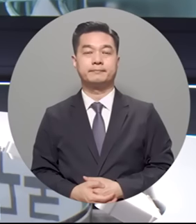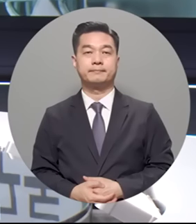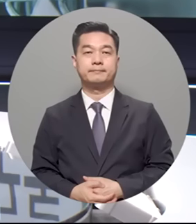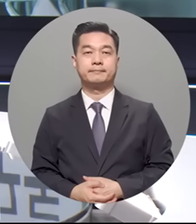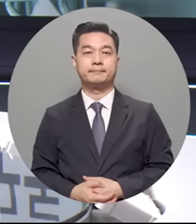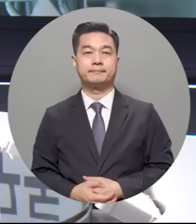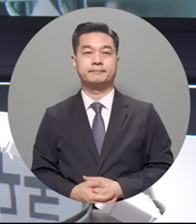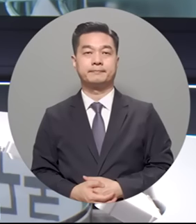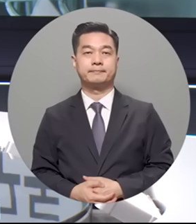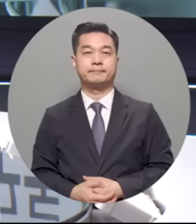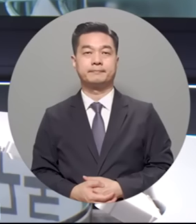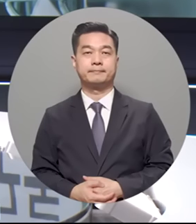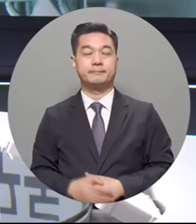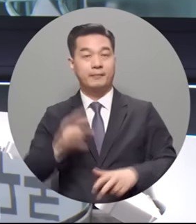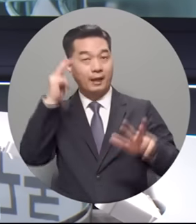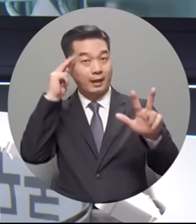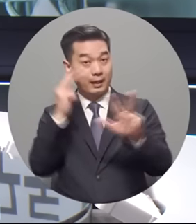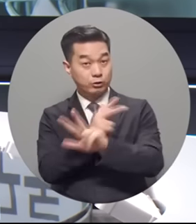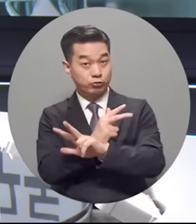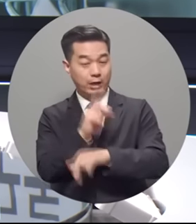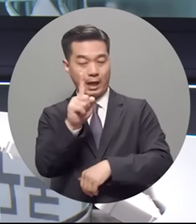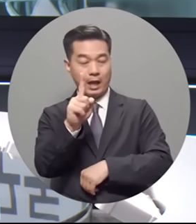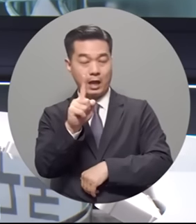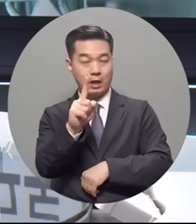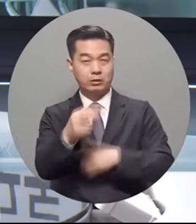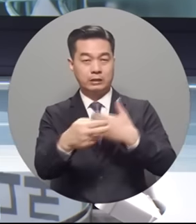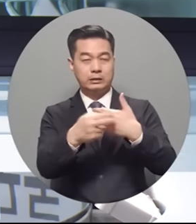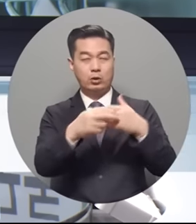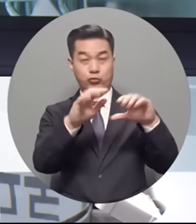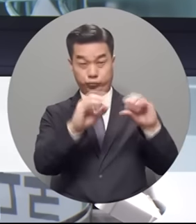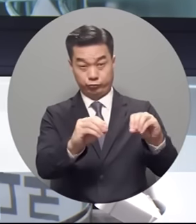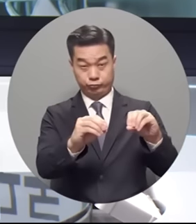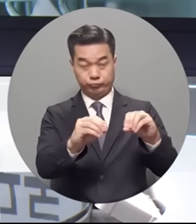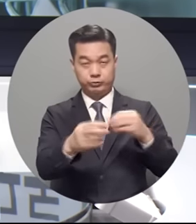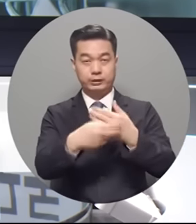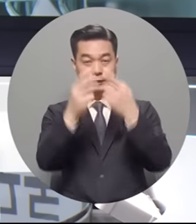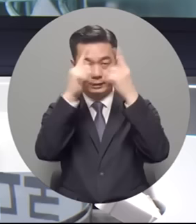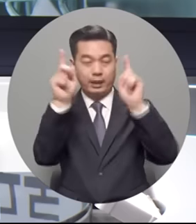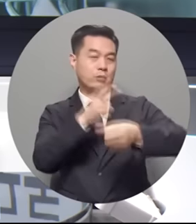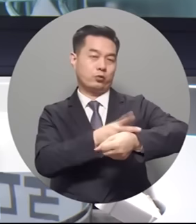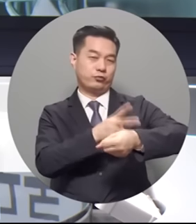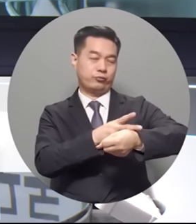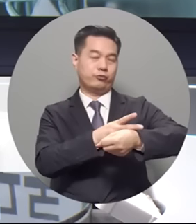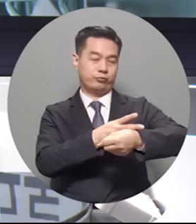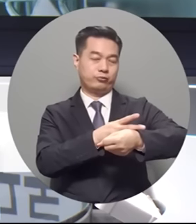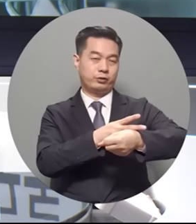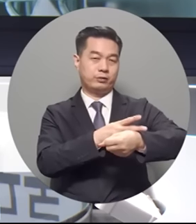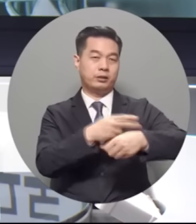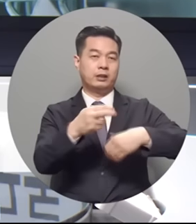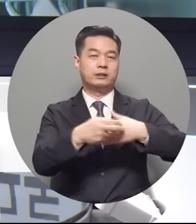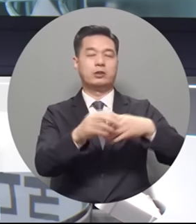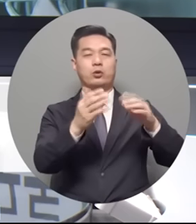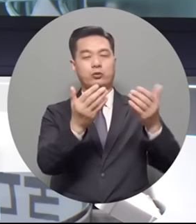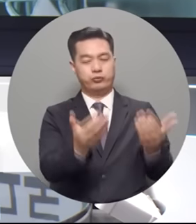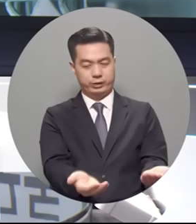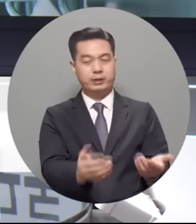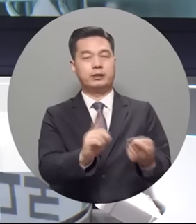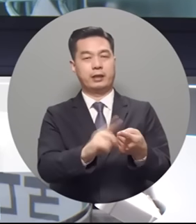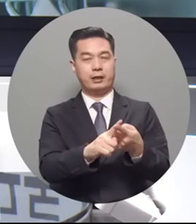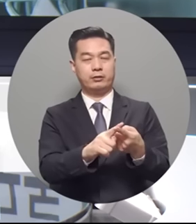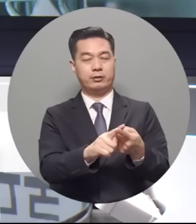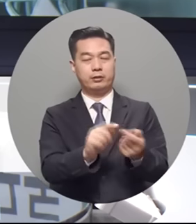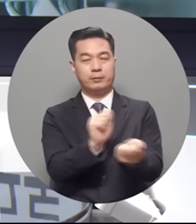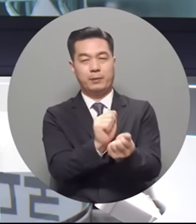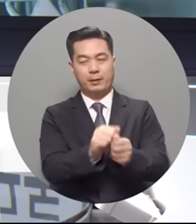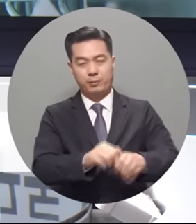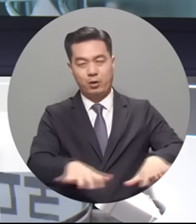전해드리겠습니다. 일주일에 하루씩 진료를 중단하는 의대 교수들의 집단 휴진이 확산되고 있습니다. 서울대 의대 교수들은